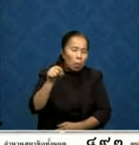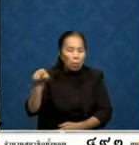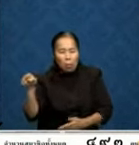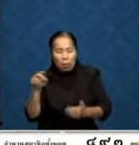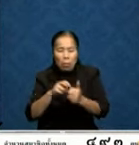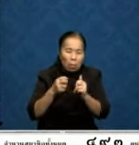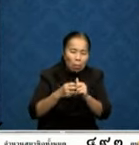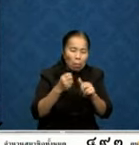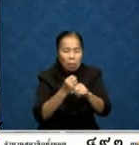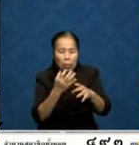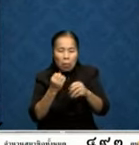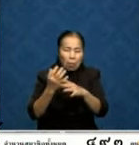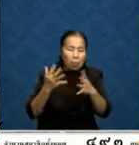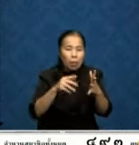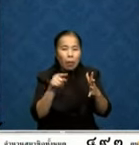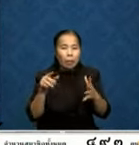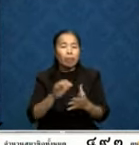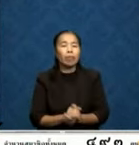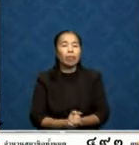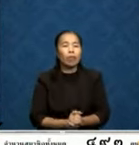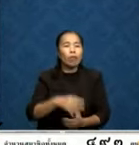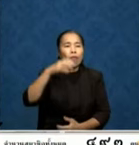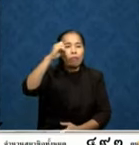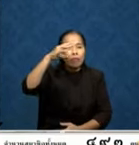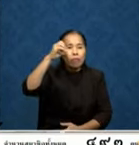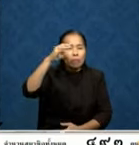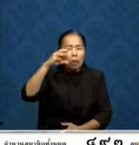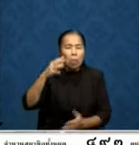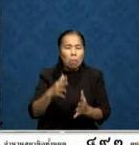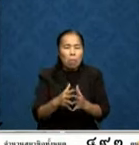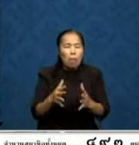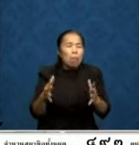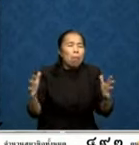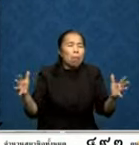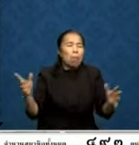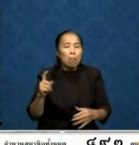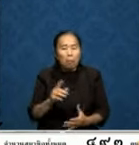ไปทำไฟฟ้าไว้มากเหลือเกิน